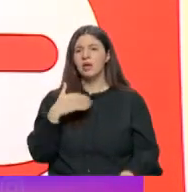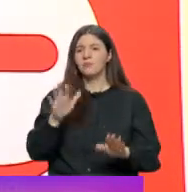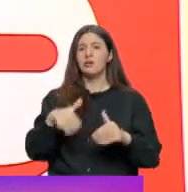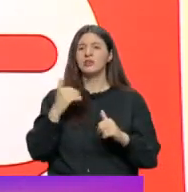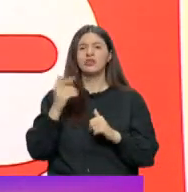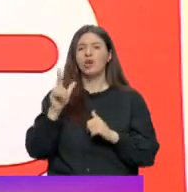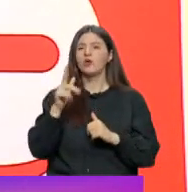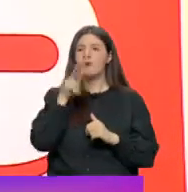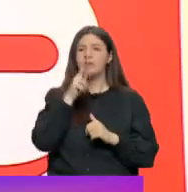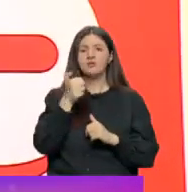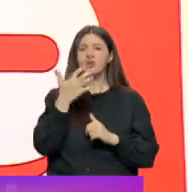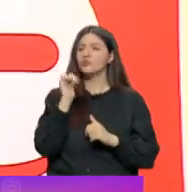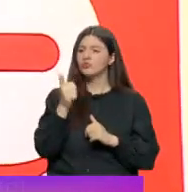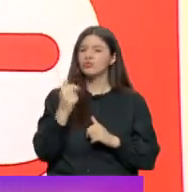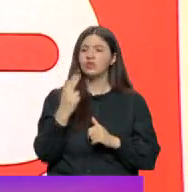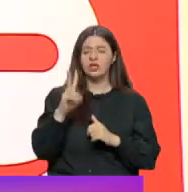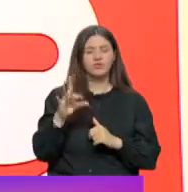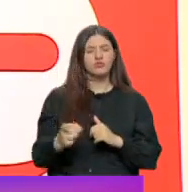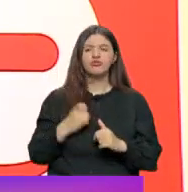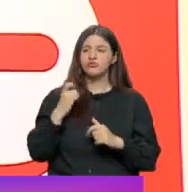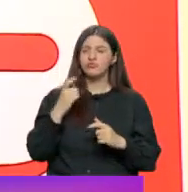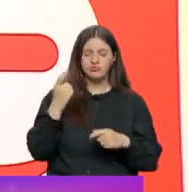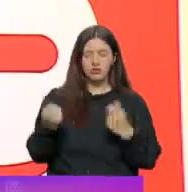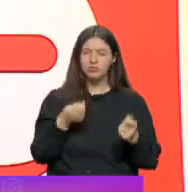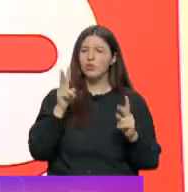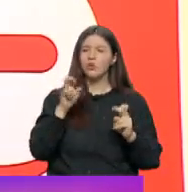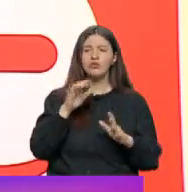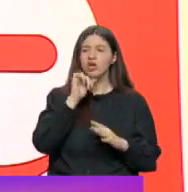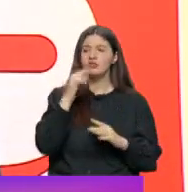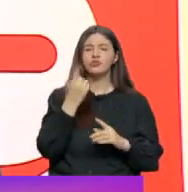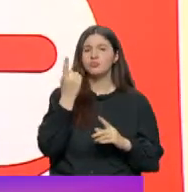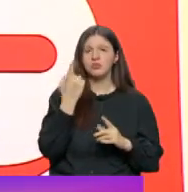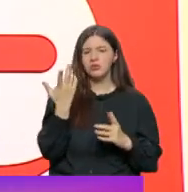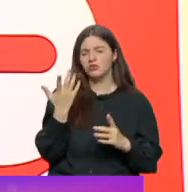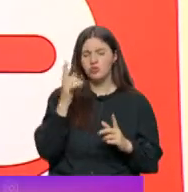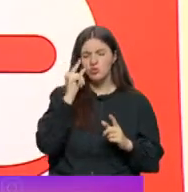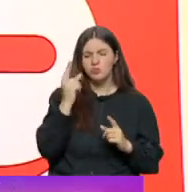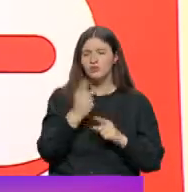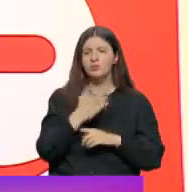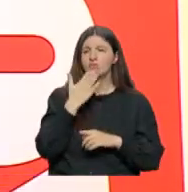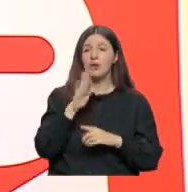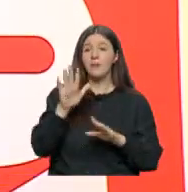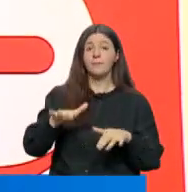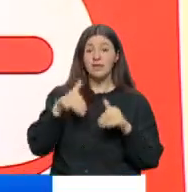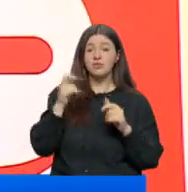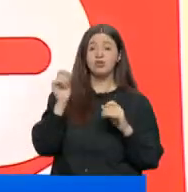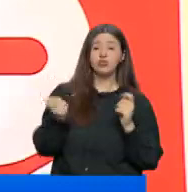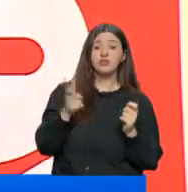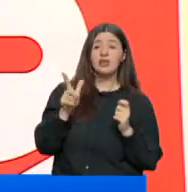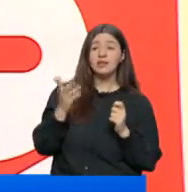meclisin gerekiyorsa 365 gün ve 7/24 çalışması konusunda hiçbir tereddüt içerisinde değiliz. Yani meclis böyle çalışmalı